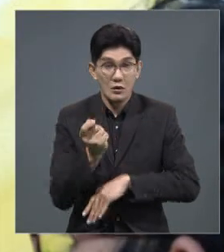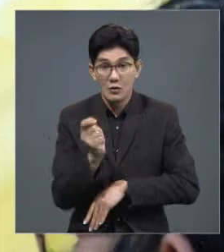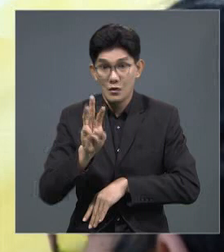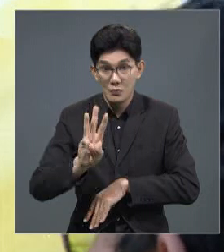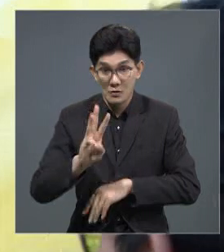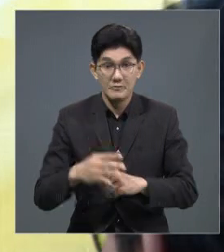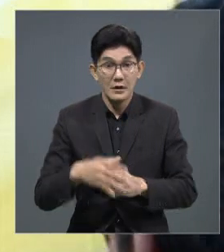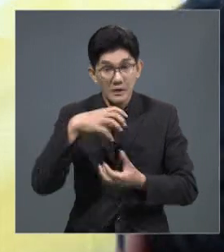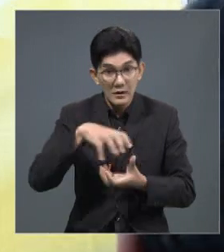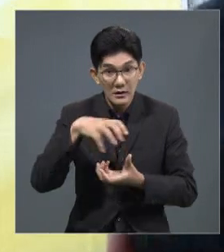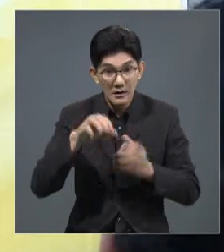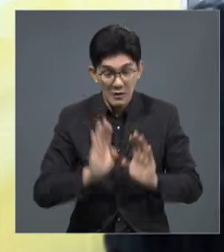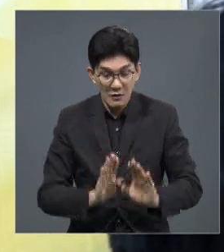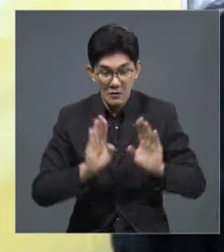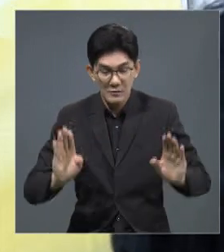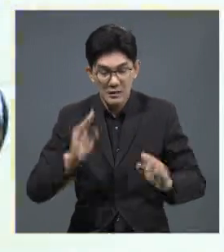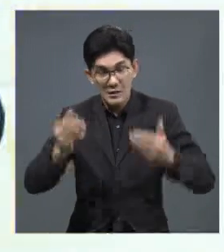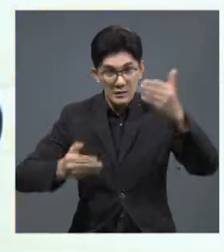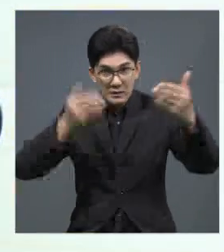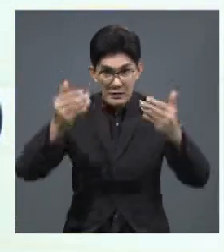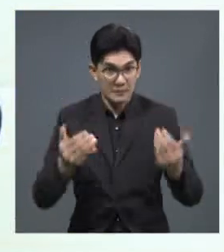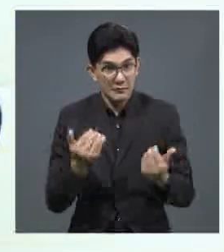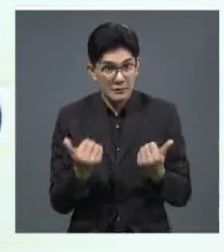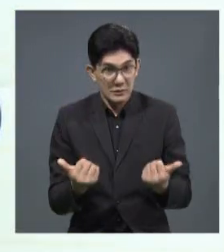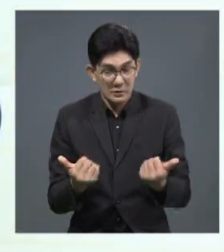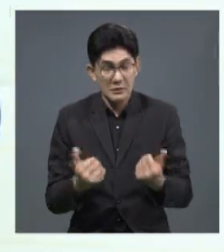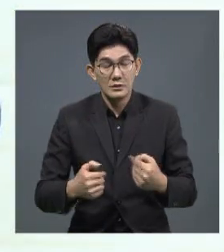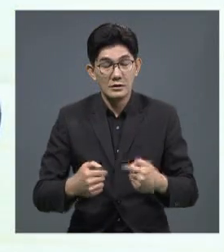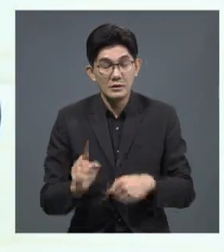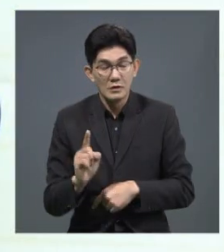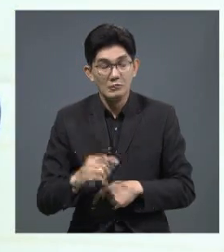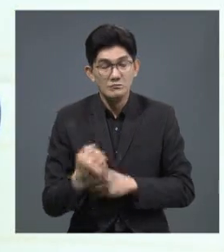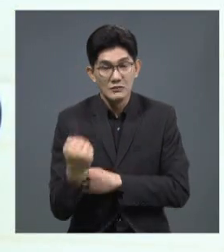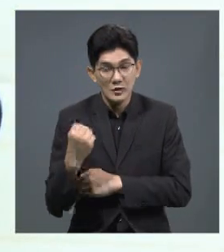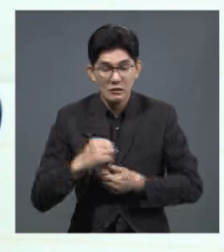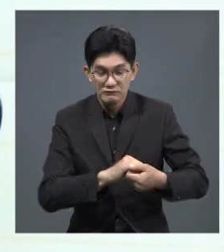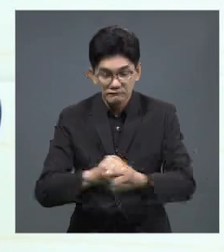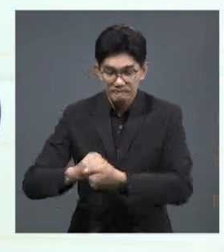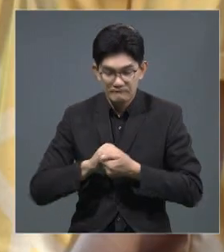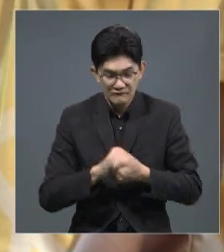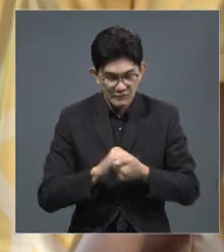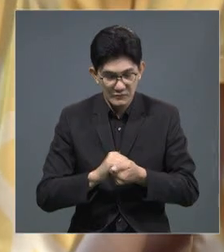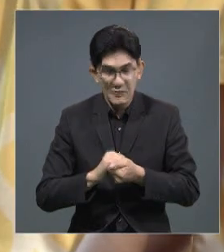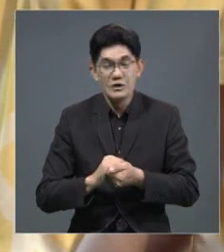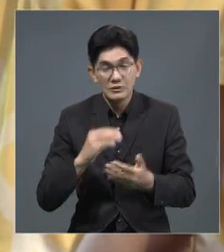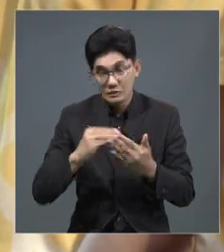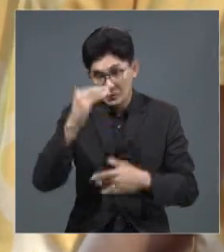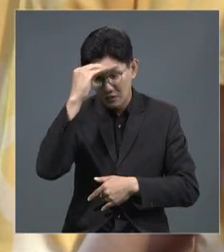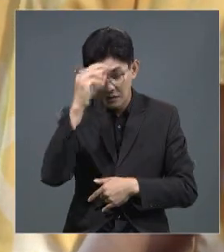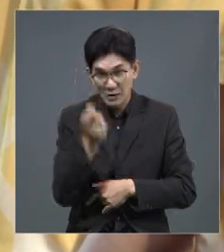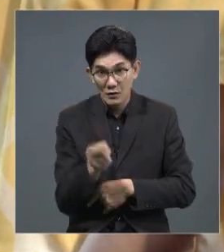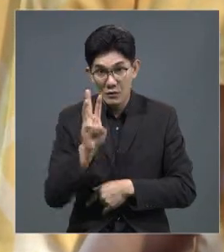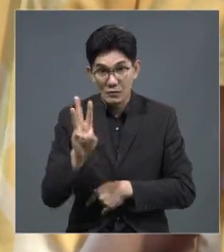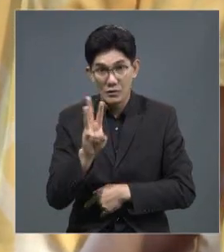ครับได้กล่าวเปิดงานบอกว่าครั้งนี้เนี่ยถือว่าเป็นการรวมพลังของบุคลากรทางการศึกษาและหน่วยงานในสังกัดอวทั่ว